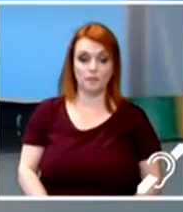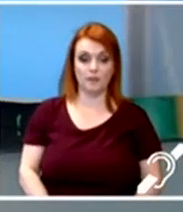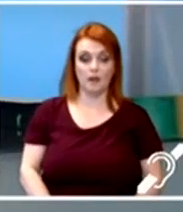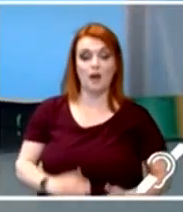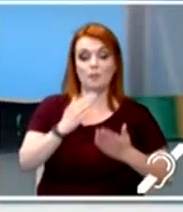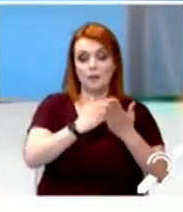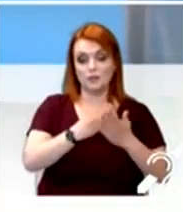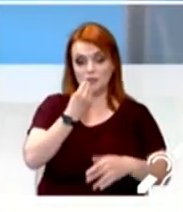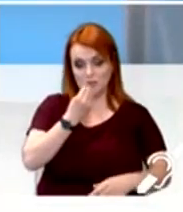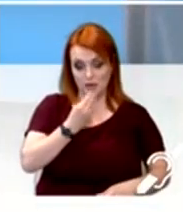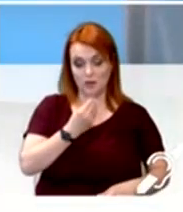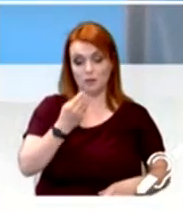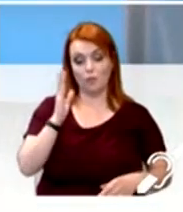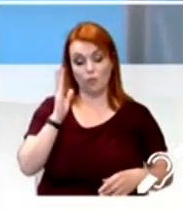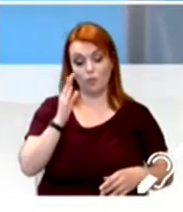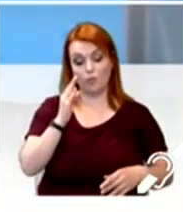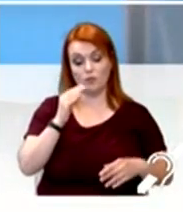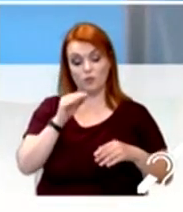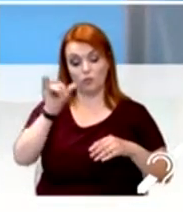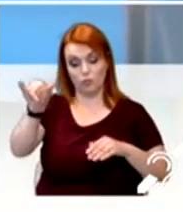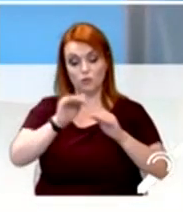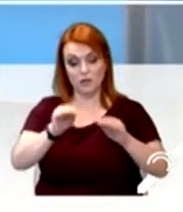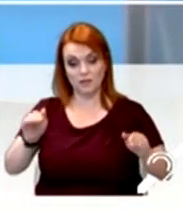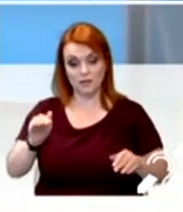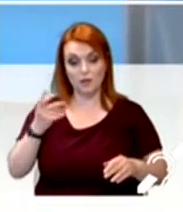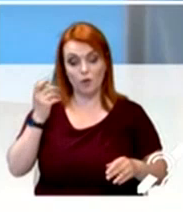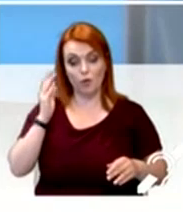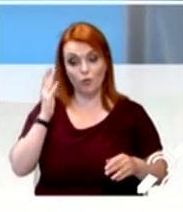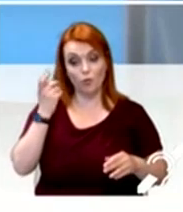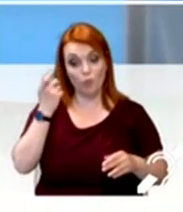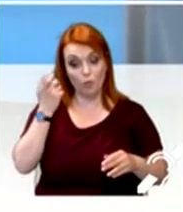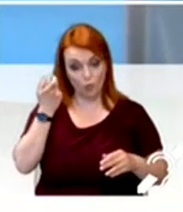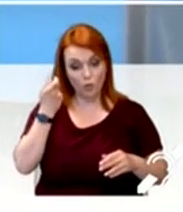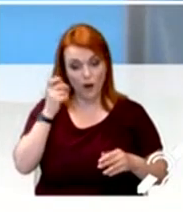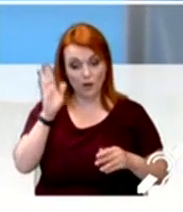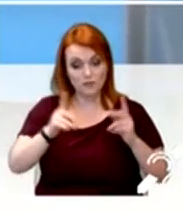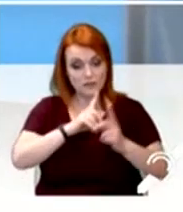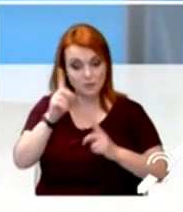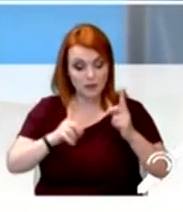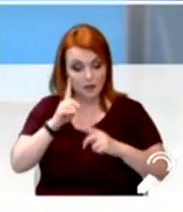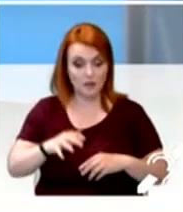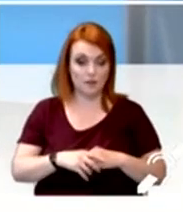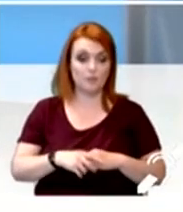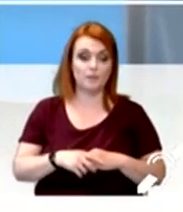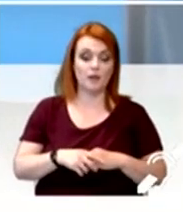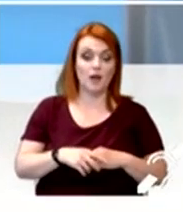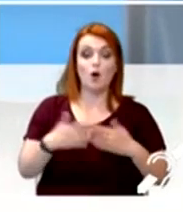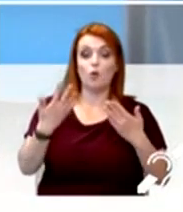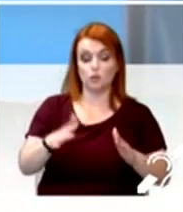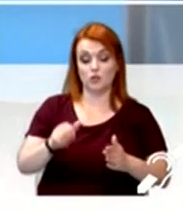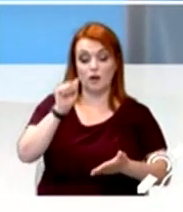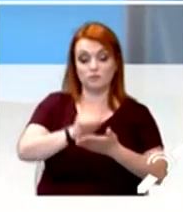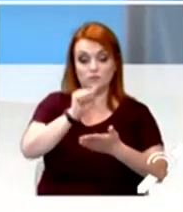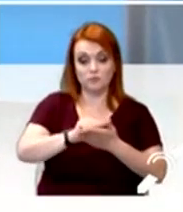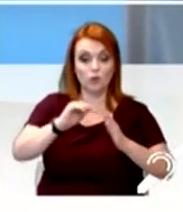Meniul din grădinițele din Chișinău va arăta altfel decât până acum și va fi făcut în baza unui ghid metodologic culinar. Manualul este o